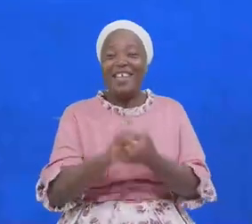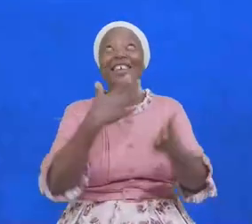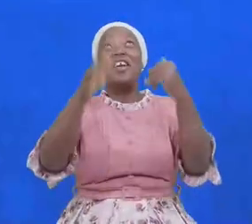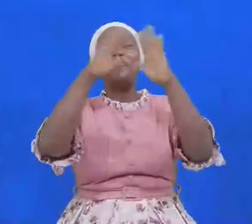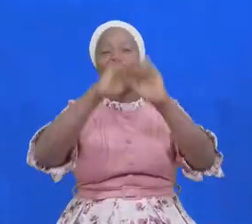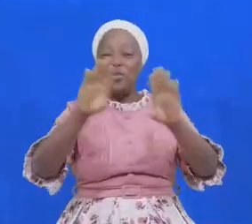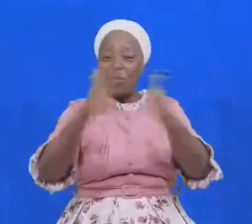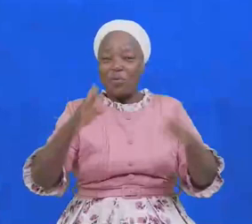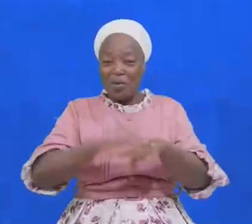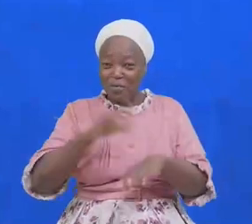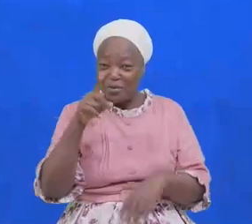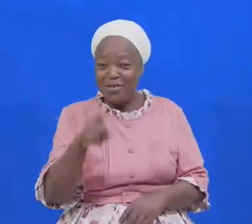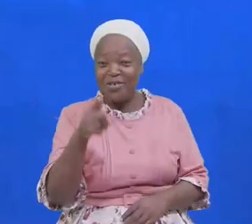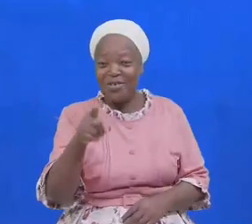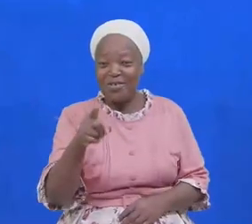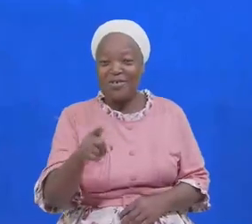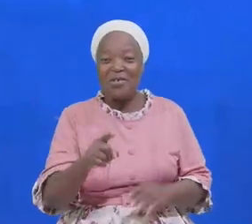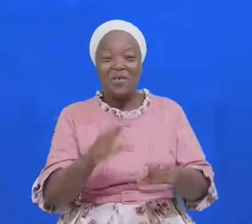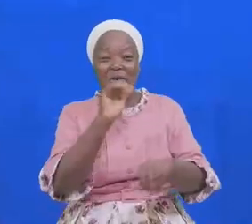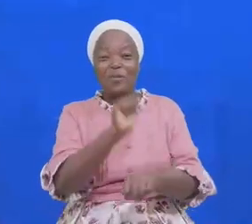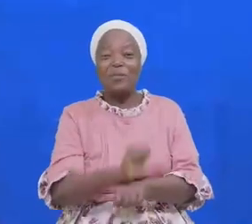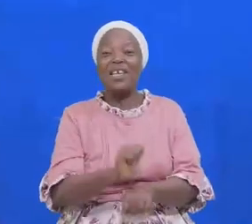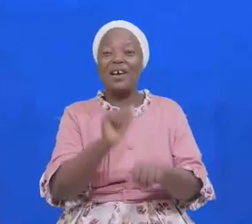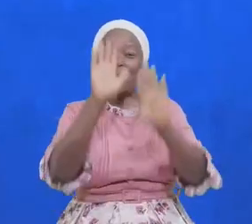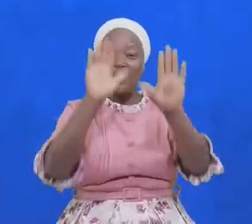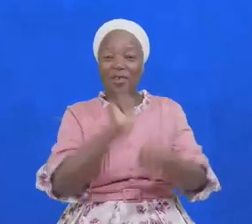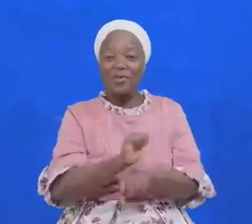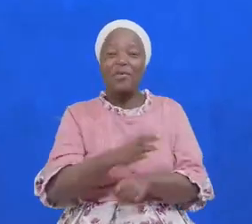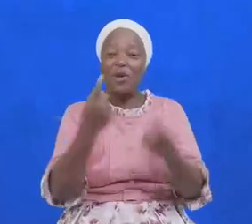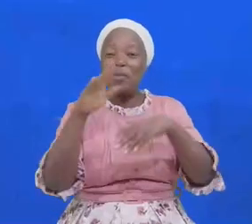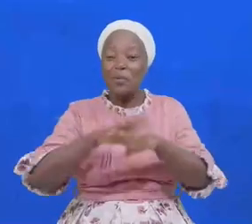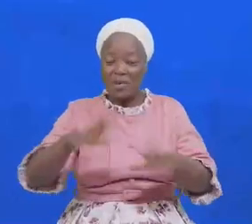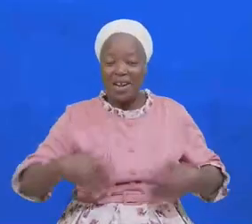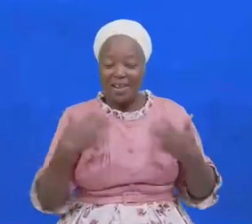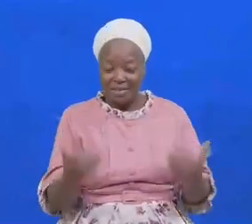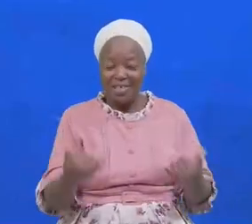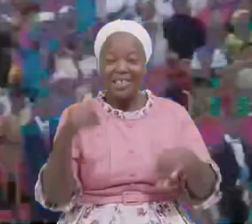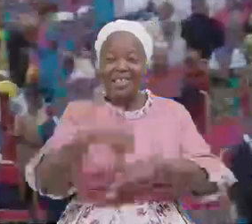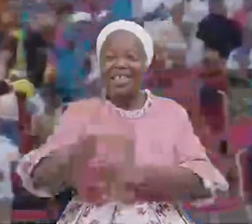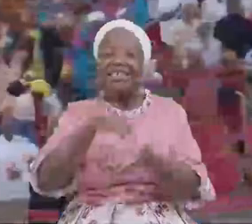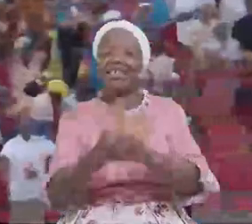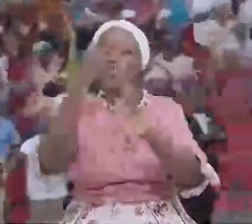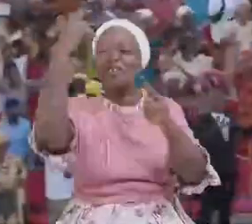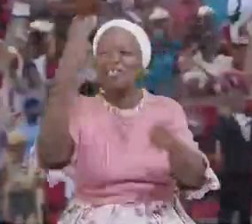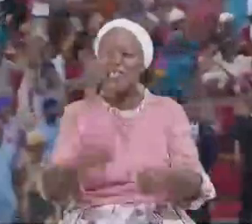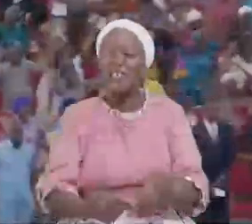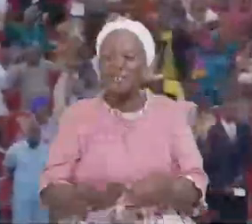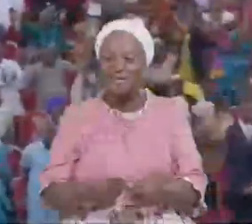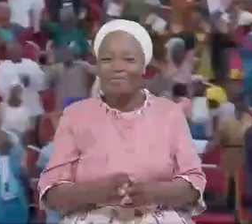les cieux vont s'ouvrir sur vous, miracles viendront sur votre vie ce soir au nom de